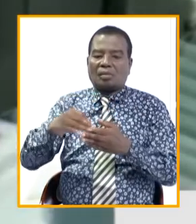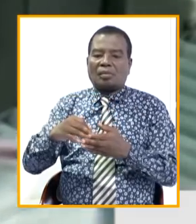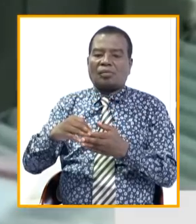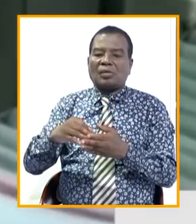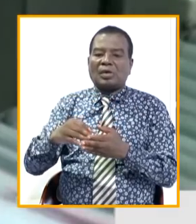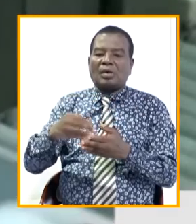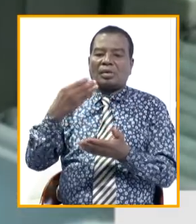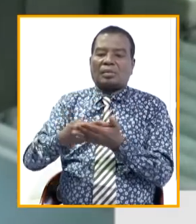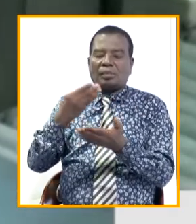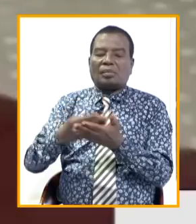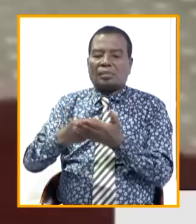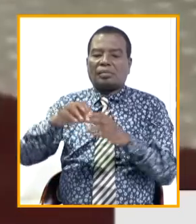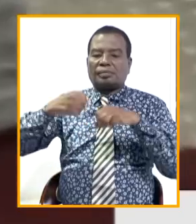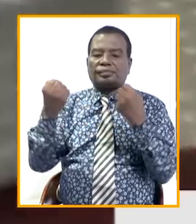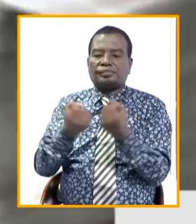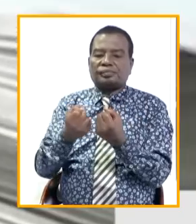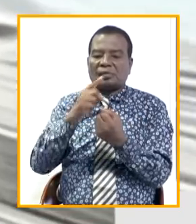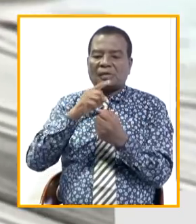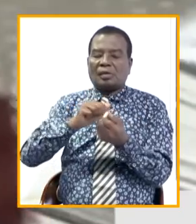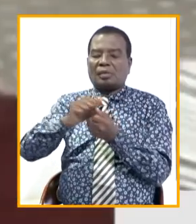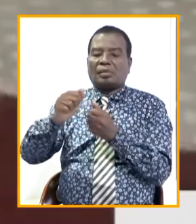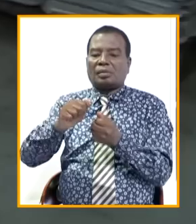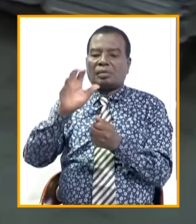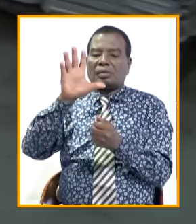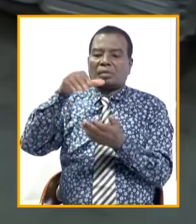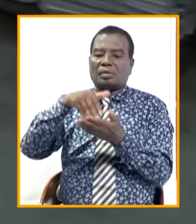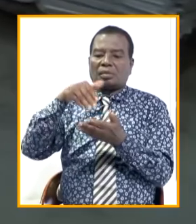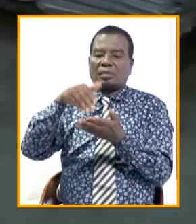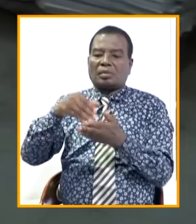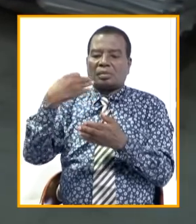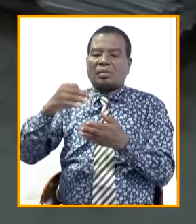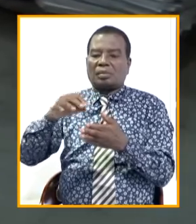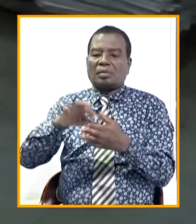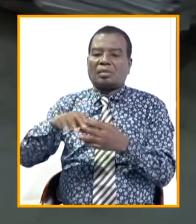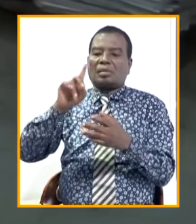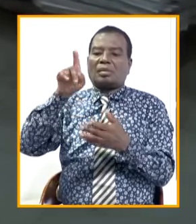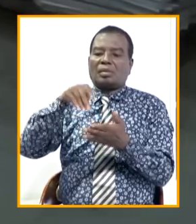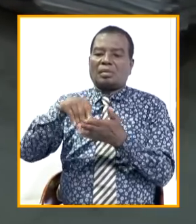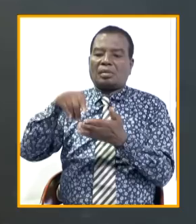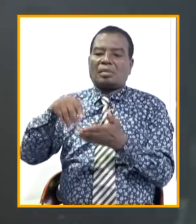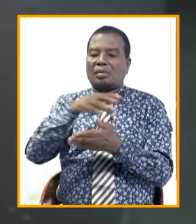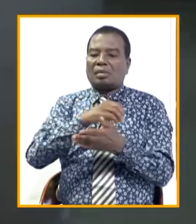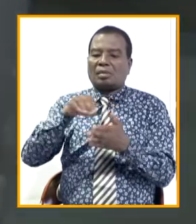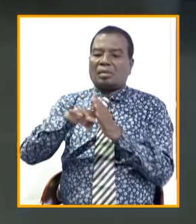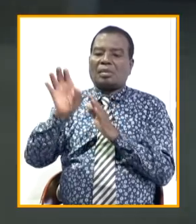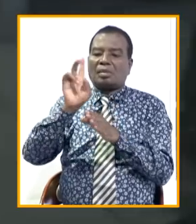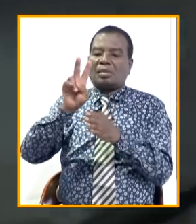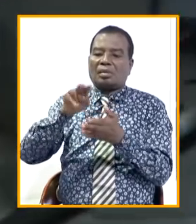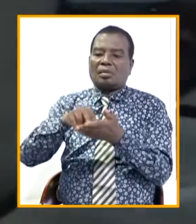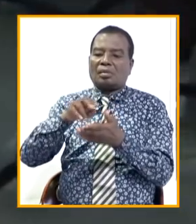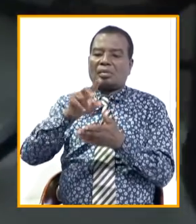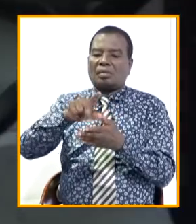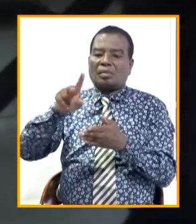pour la création d'une entreprise de presse est passé de 5 millions de francs CFA à 1 million de francs CFA en 2022. Sur 8